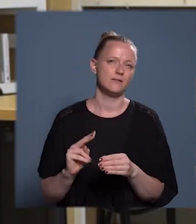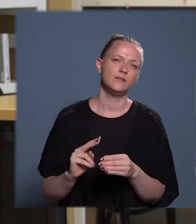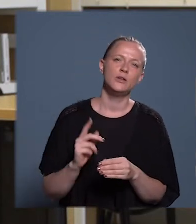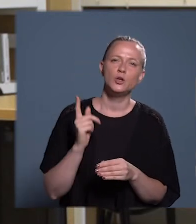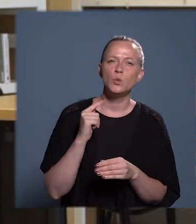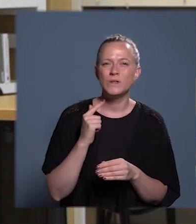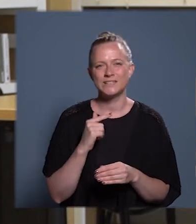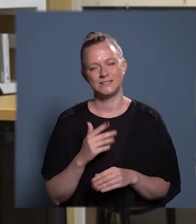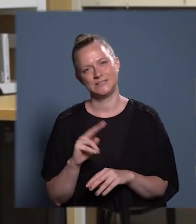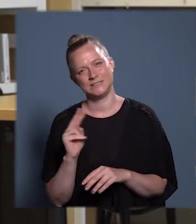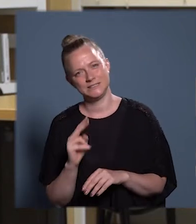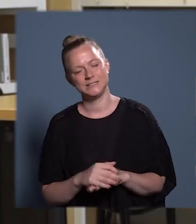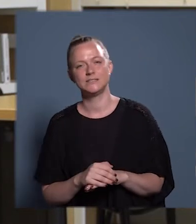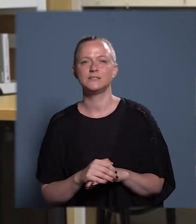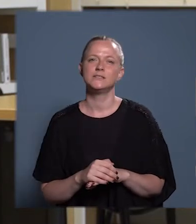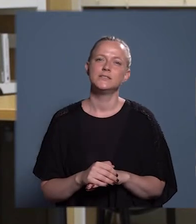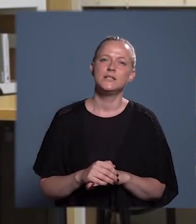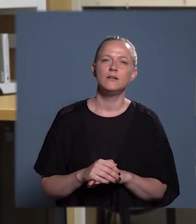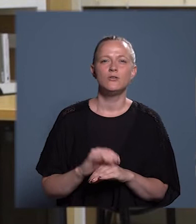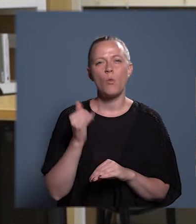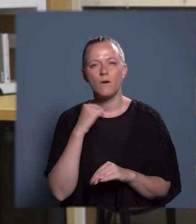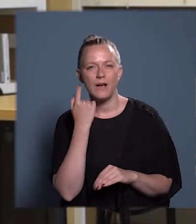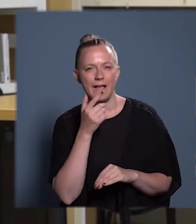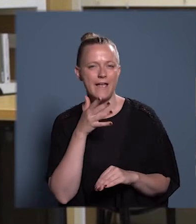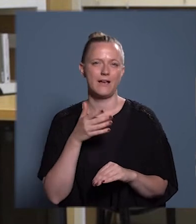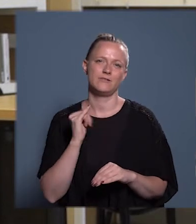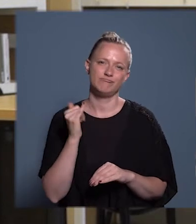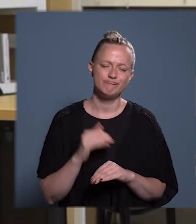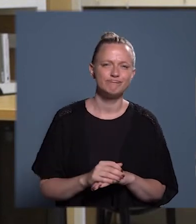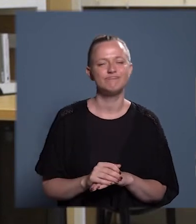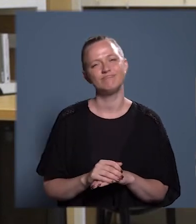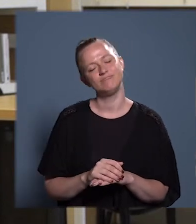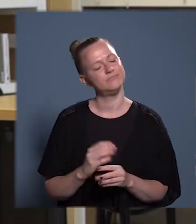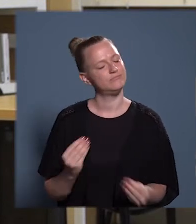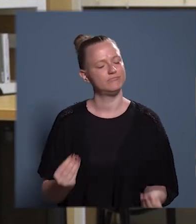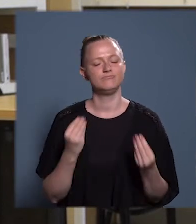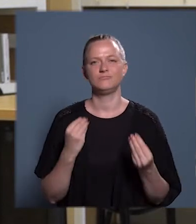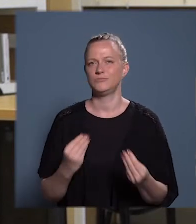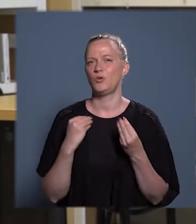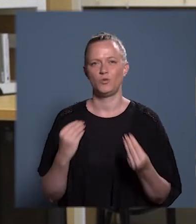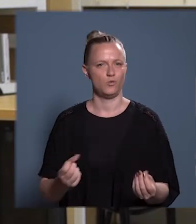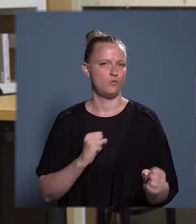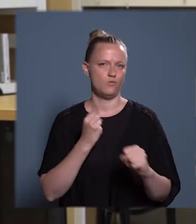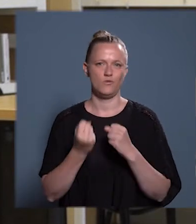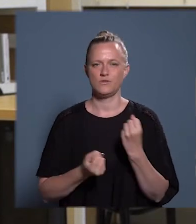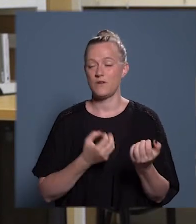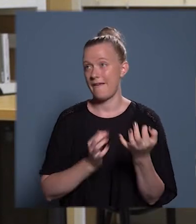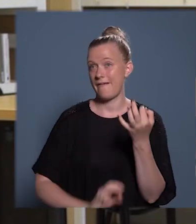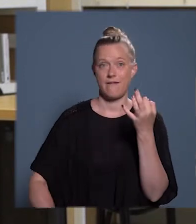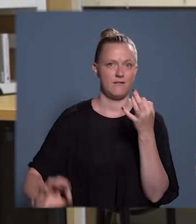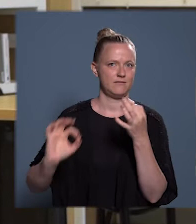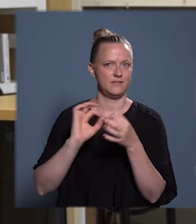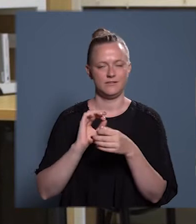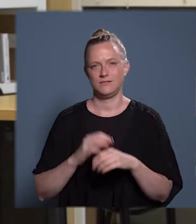a okkeres árnyék, és ezek nagyon-nagyon gyönyörűen mozdul az egész, és